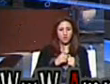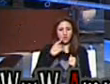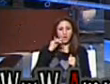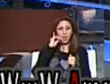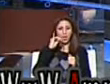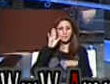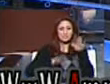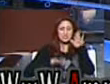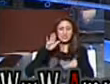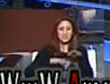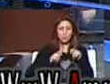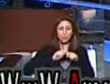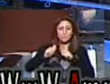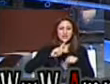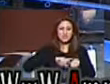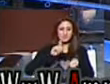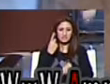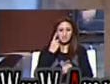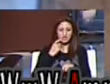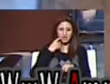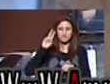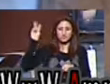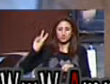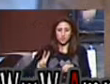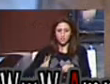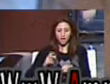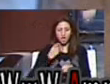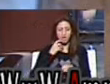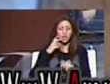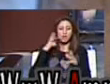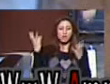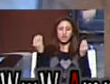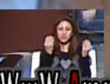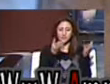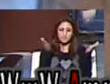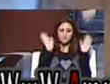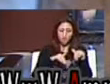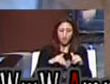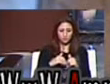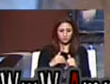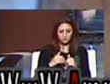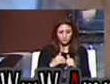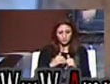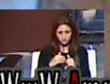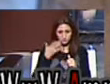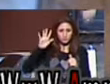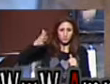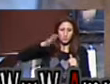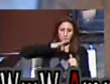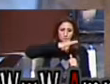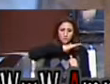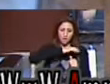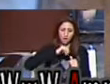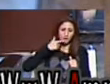50 كيلومتر في الساعه في القاهره ومعظم محافظات شمال وفي سينا. في ما زال هناك ارتفاع للامواج في